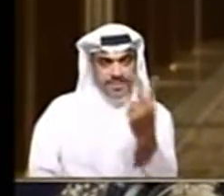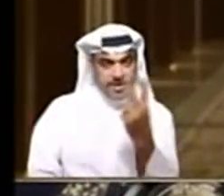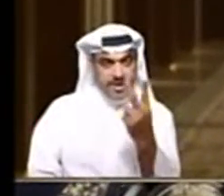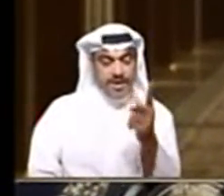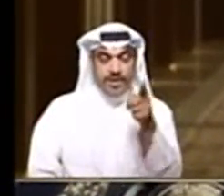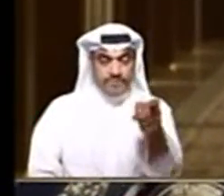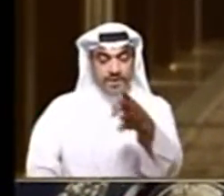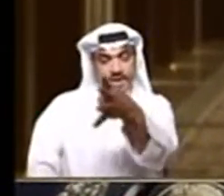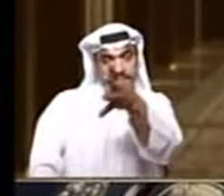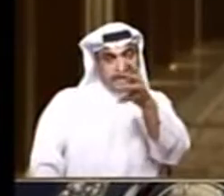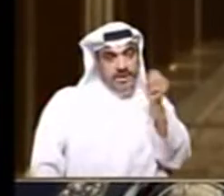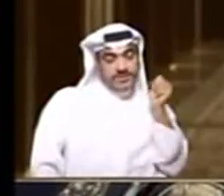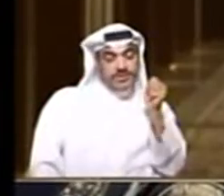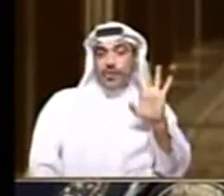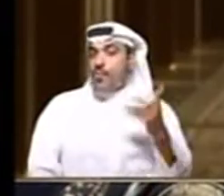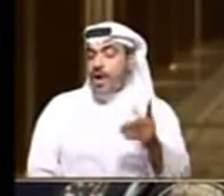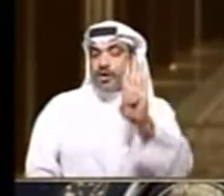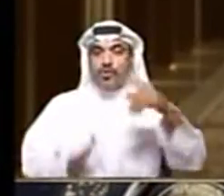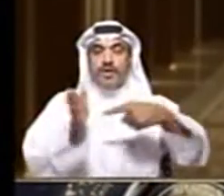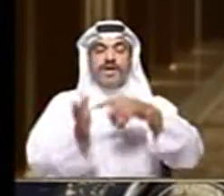خريجي الشريعة،